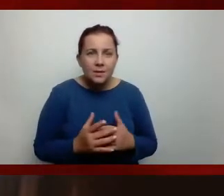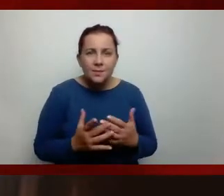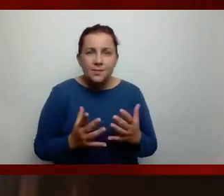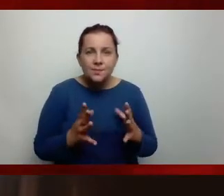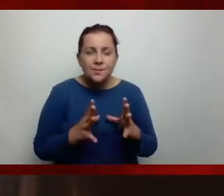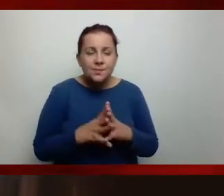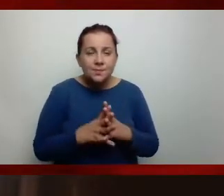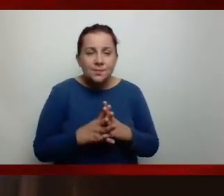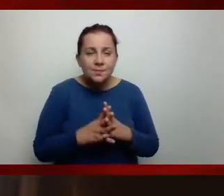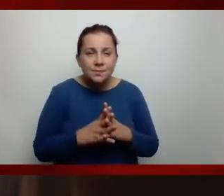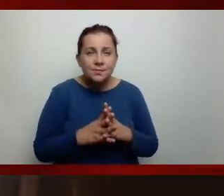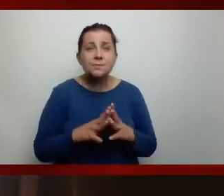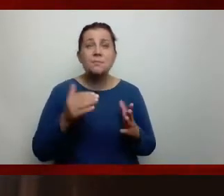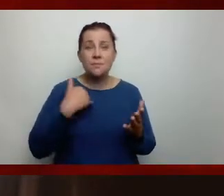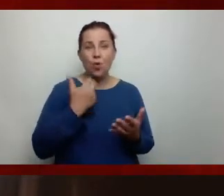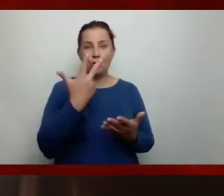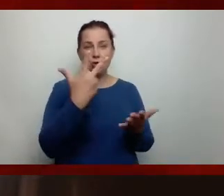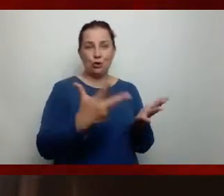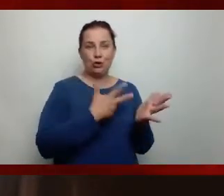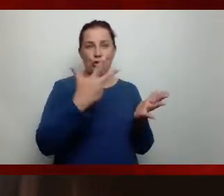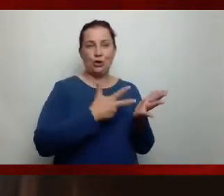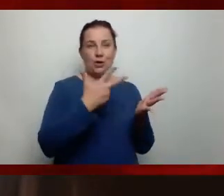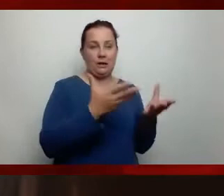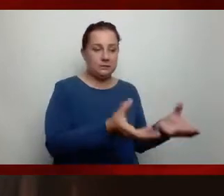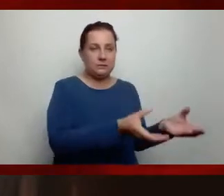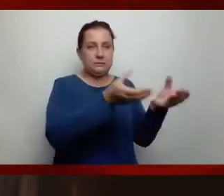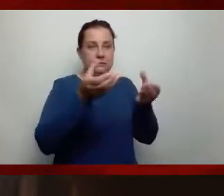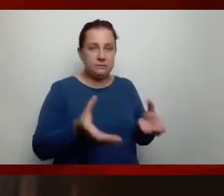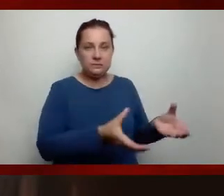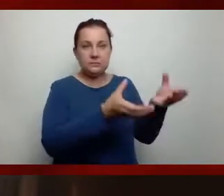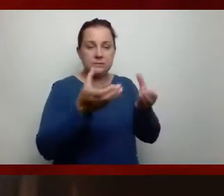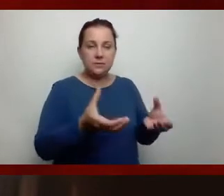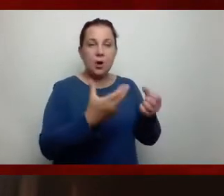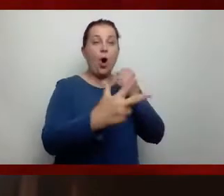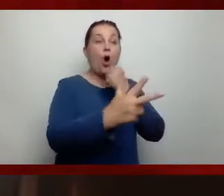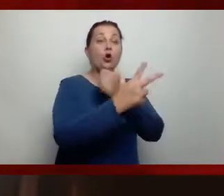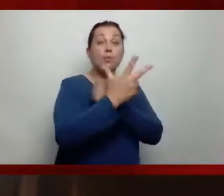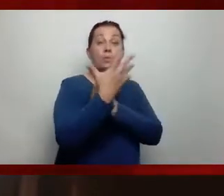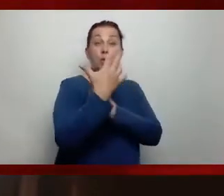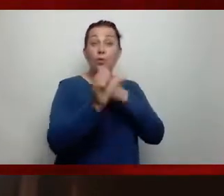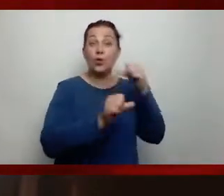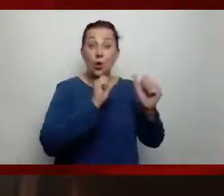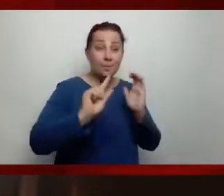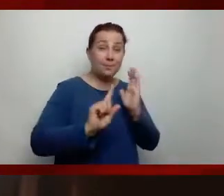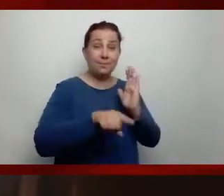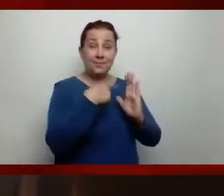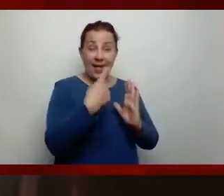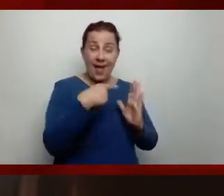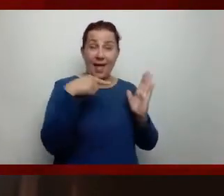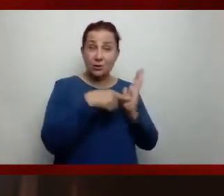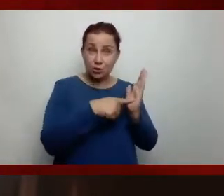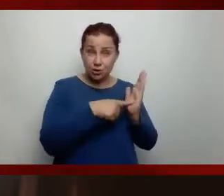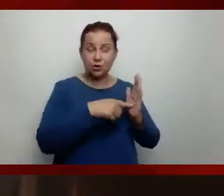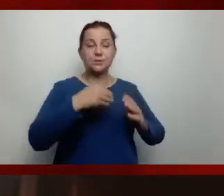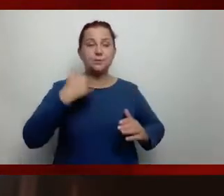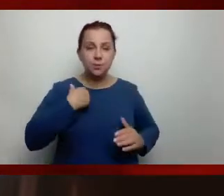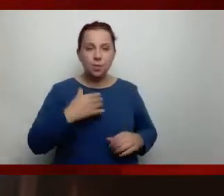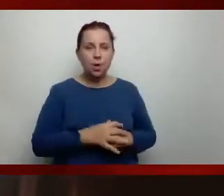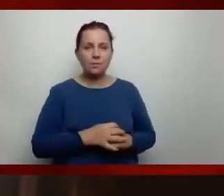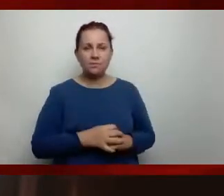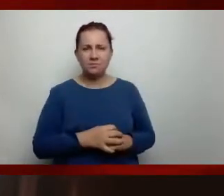doliczyłem się 3 ekshumacji. O pierwszej w 1985 roku wspomina Encyklopedia Teatru, wtedy